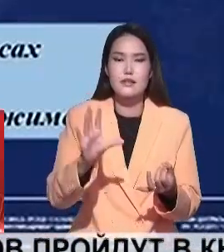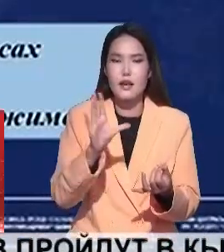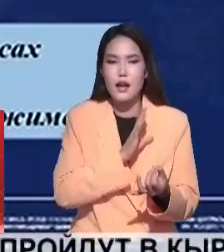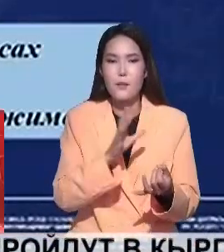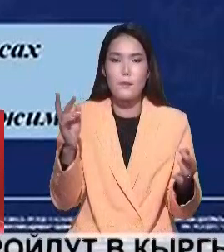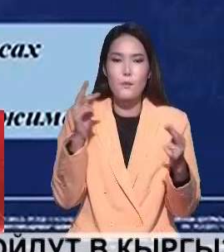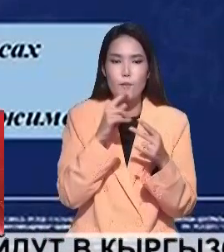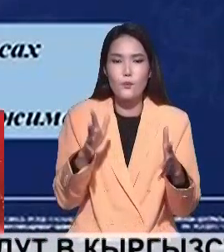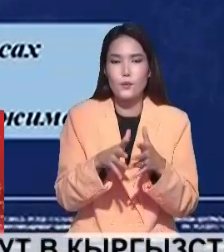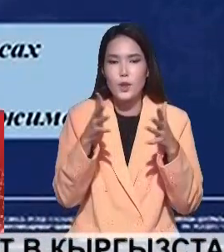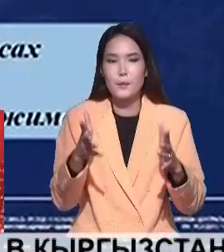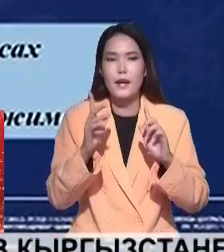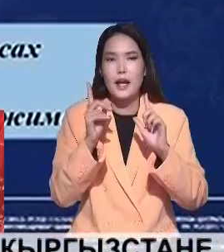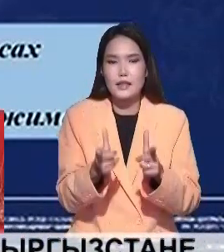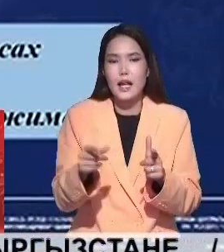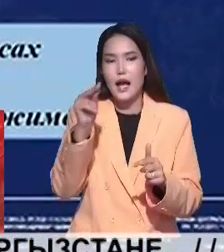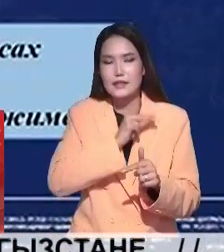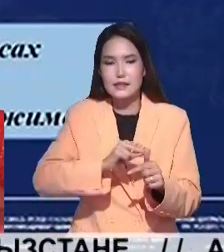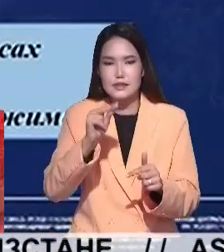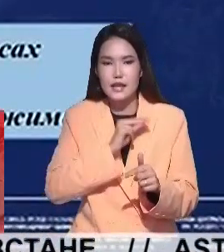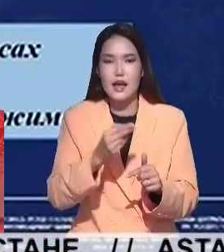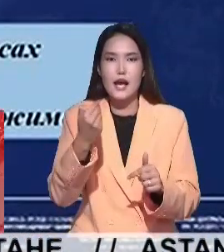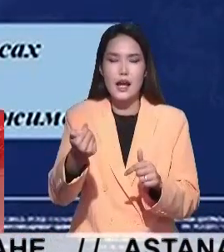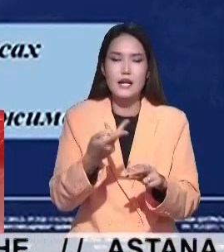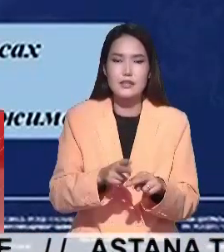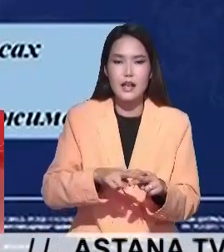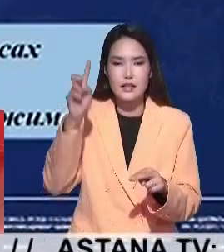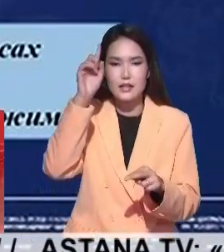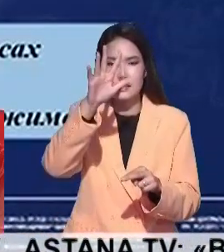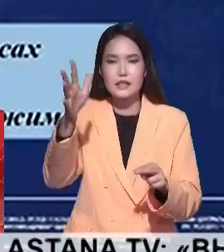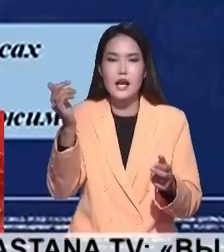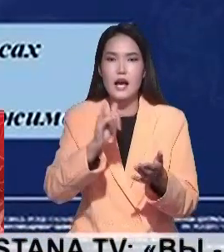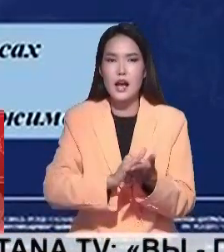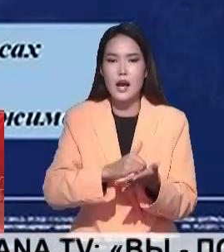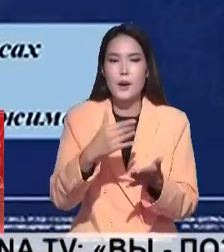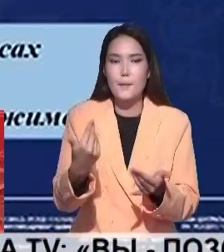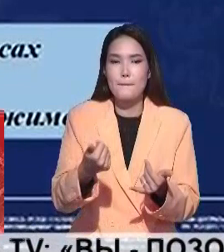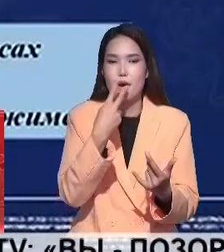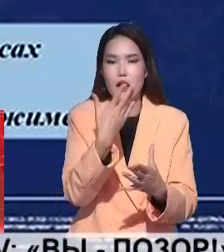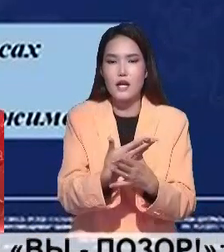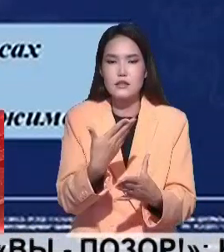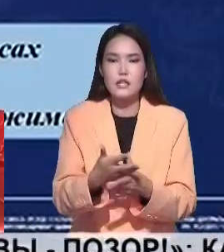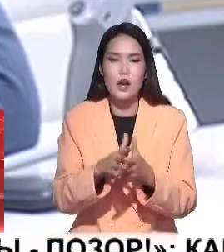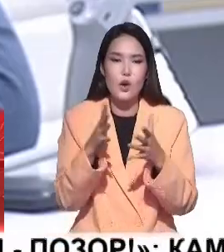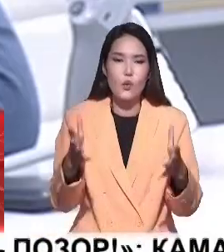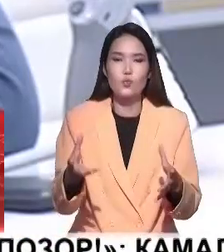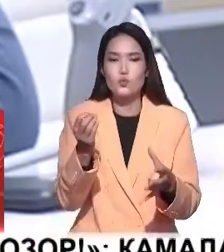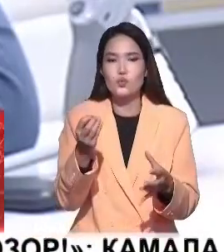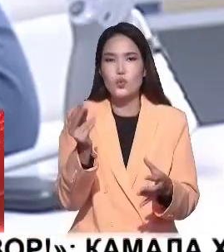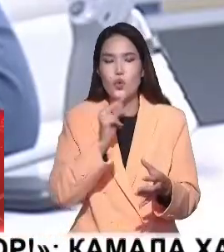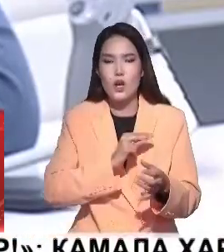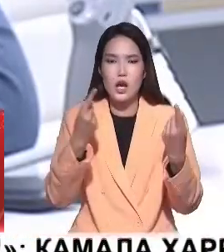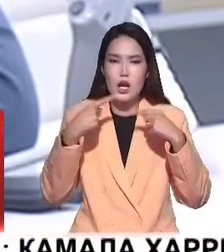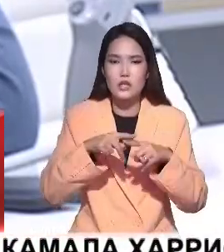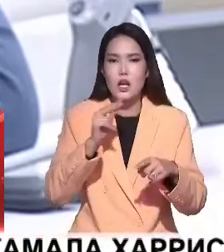среду. Согласно правилам ведения АСМ, определены следующие критерии. Это валовый выброс загрязняющих веществ в атмосферу 500